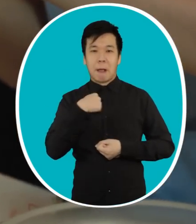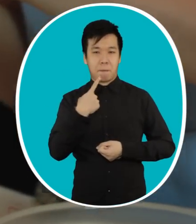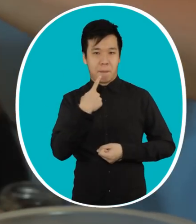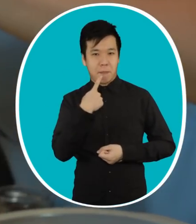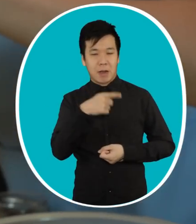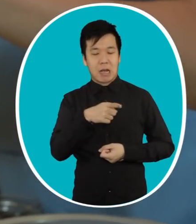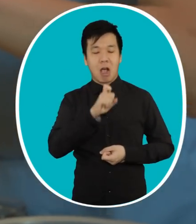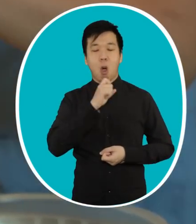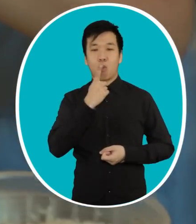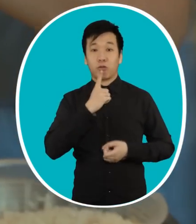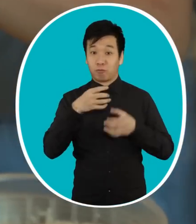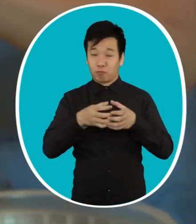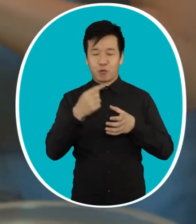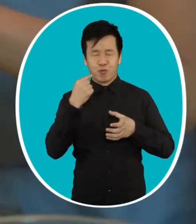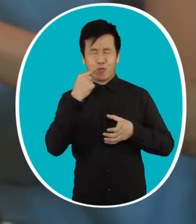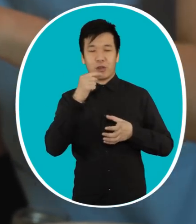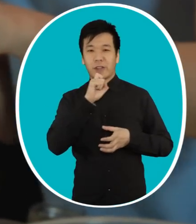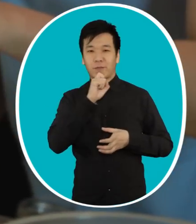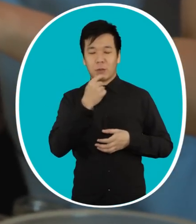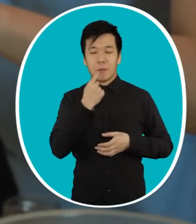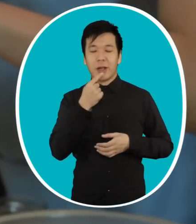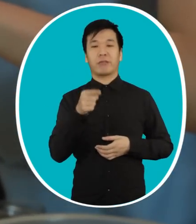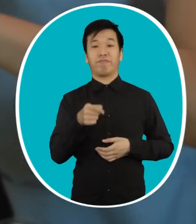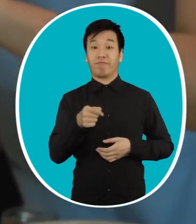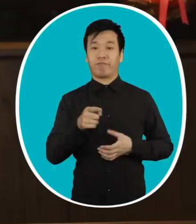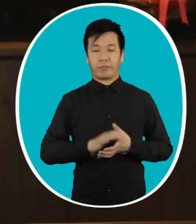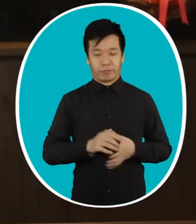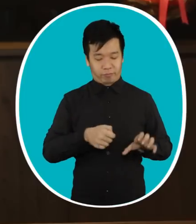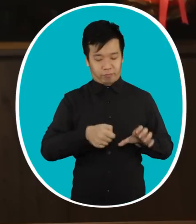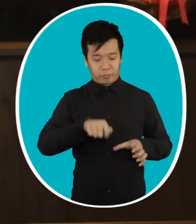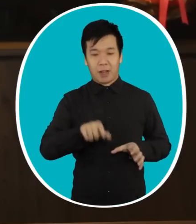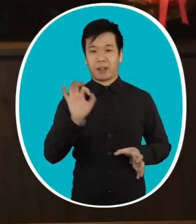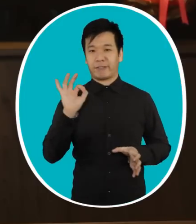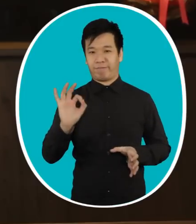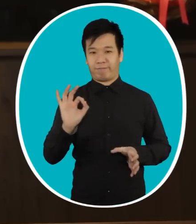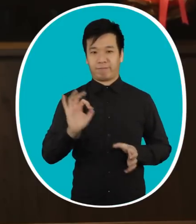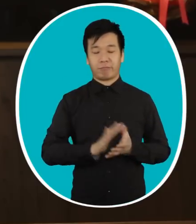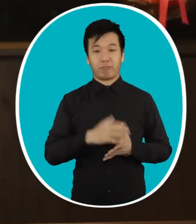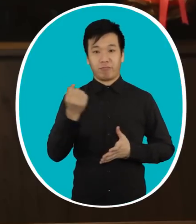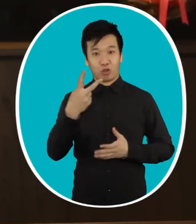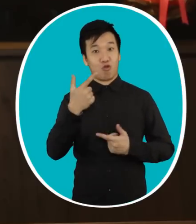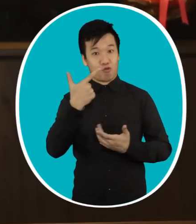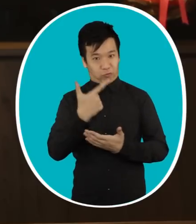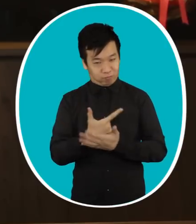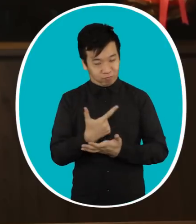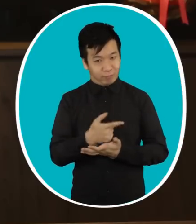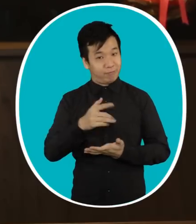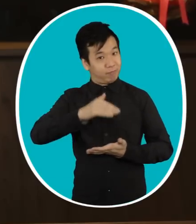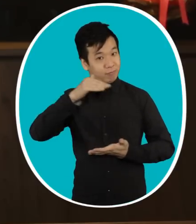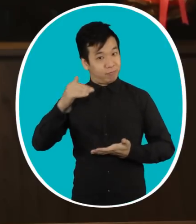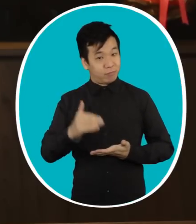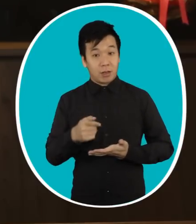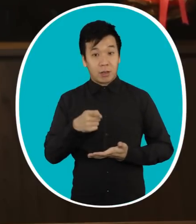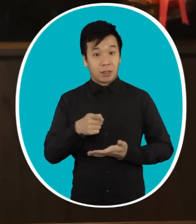呢個番茄嘅酸味嘅，淋上去係啦。然後咧就係最重要嗰個步驟啦，就